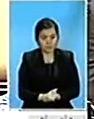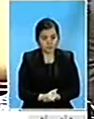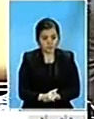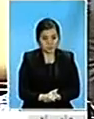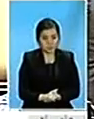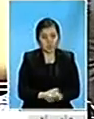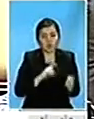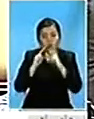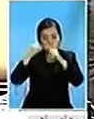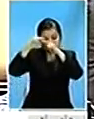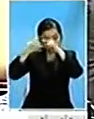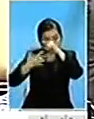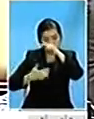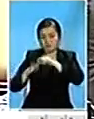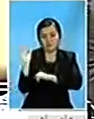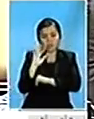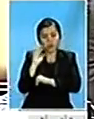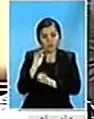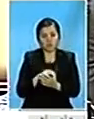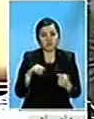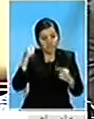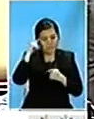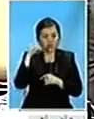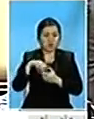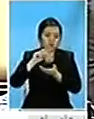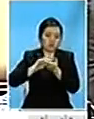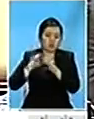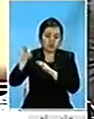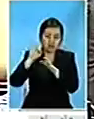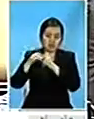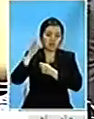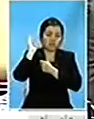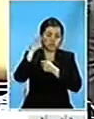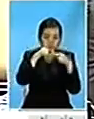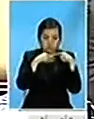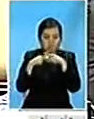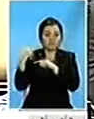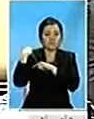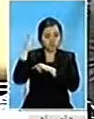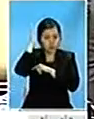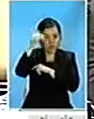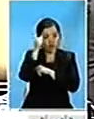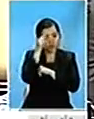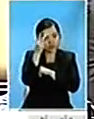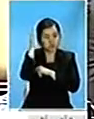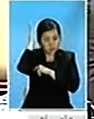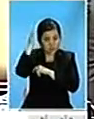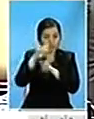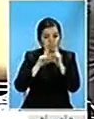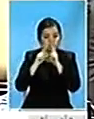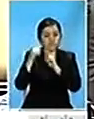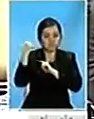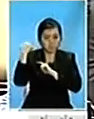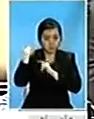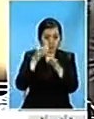ครับเพราะผมเชื่อว่าจะมีการหยิบยกขึ้นมาในระหว่างที่มีการอภิปรายในช่วง 2-3 วันที่เหลือนี้นะครับโดยที่การ